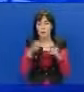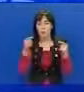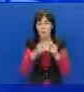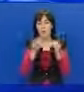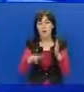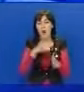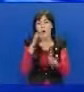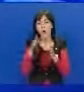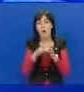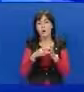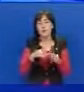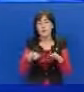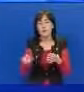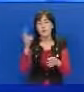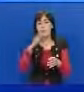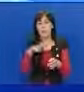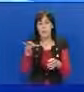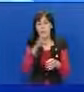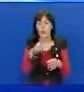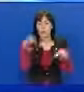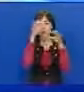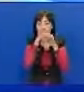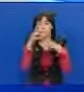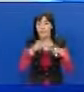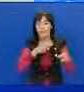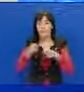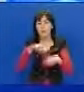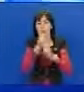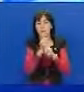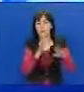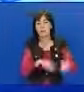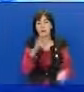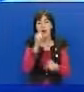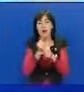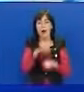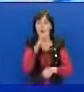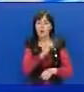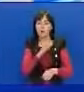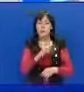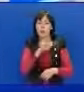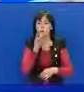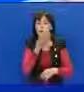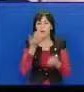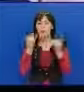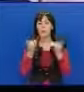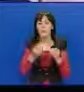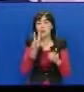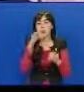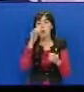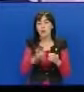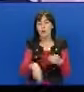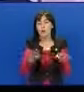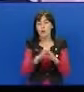орталық коммуникациялар орталығына келген облыстық мәдениет басқармасы басшысының орынбасары атқарылған жұмыстар жайын баяндады. Биыл 3000 дана мен